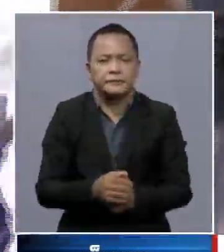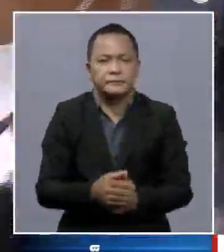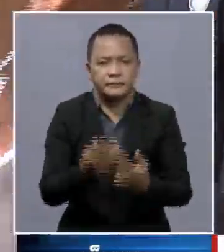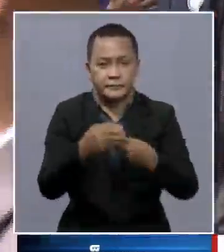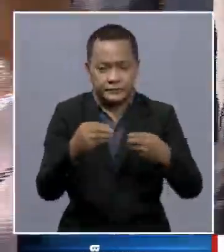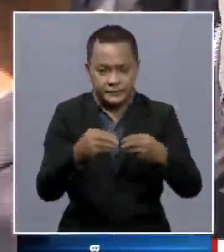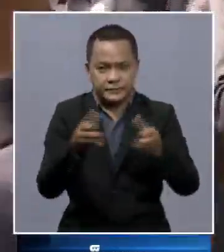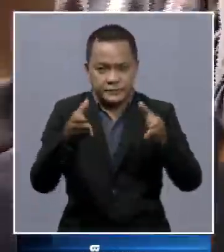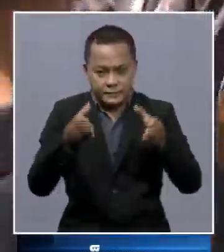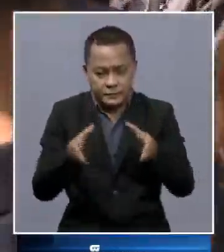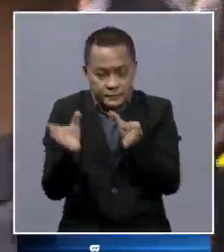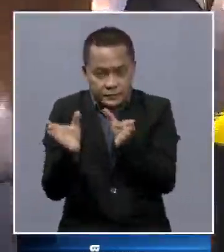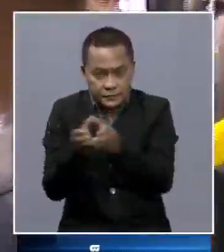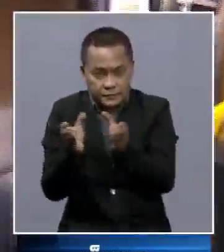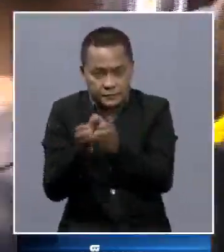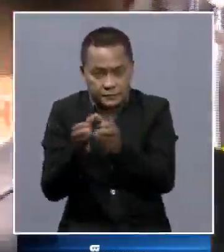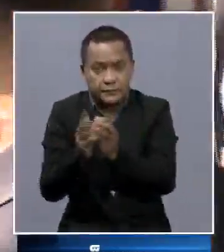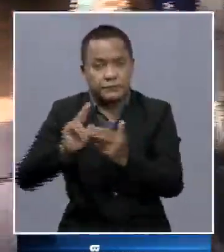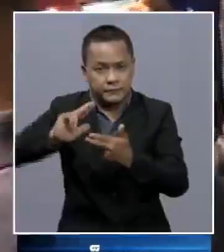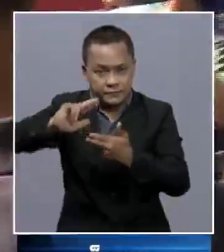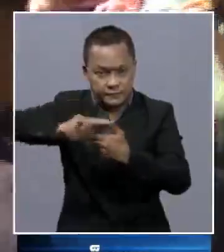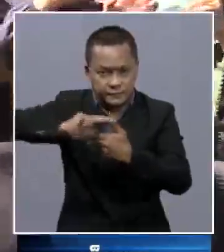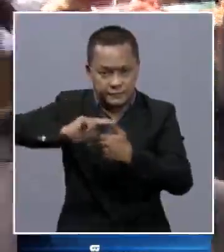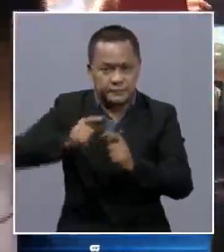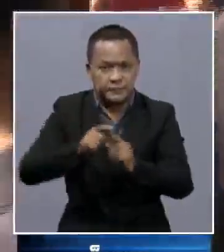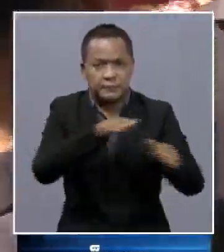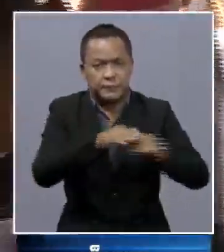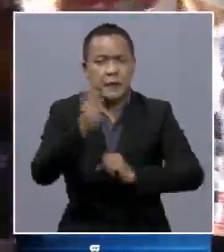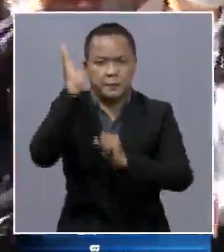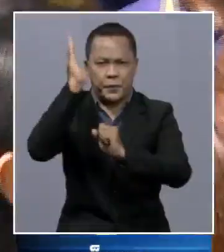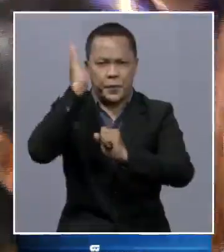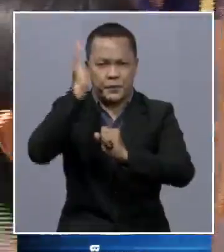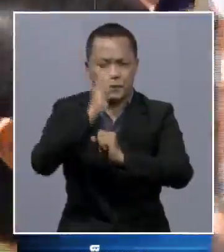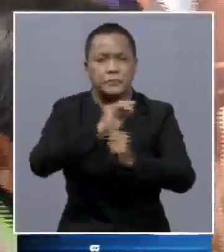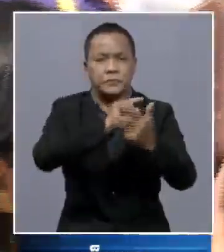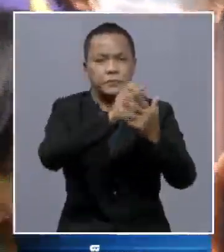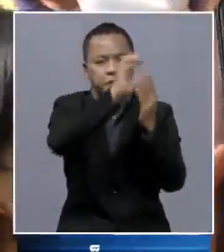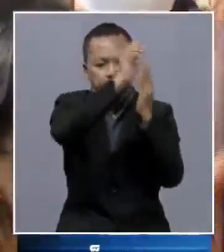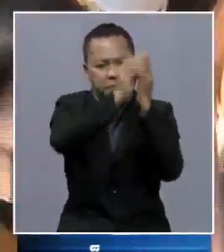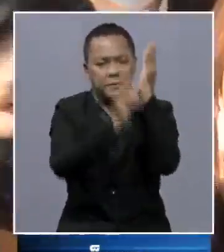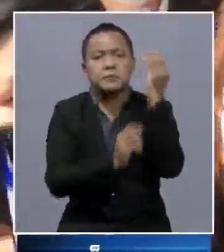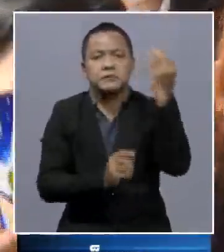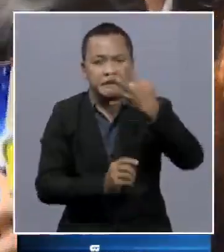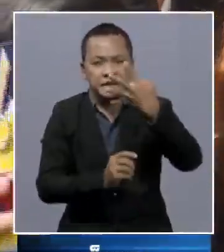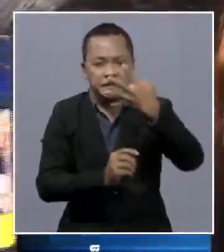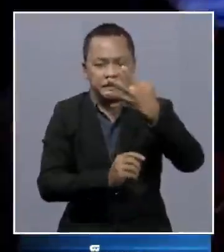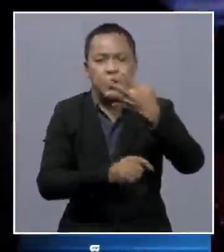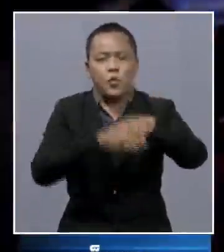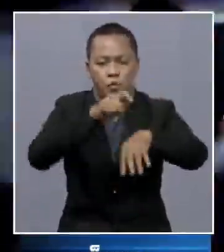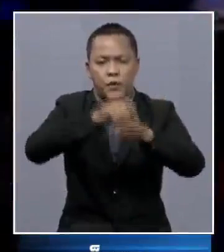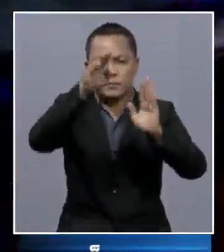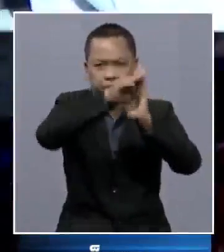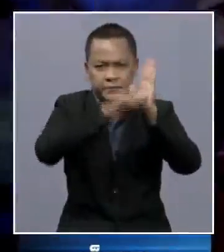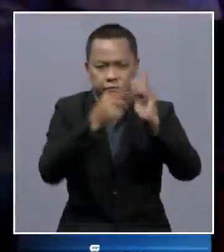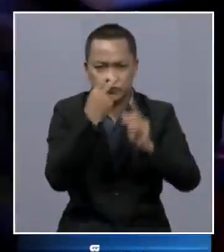นอีกพักหนึ่ก็คือพักพลงประชารัสนะครับก็เตรยปาสายใหญ่ สี่ภาคเหืกันดูกำหนการขพลงประชารั